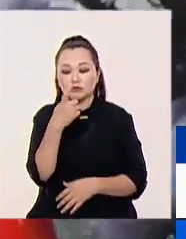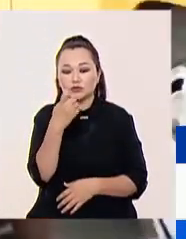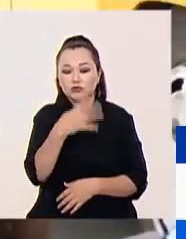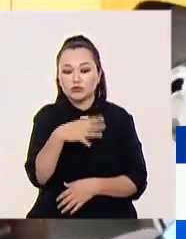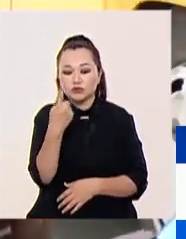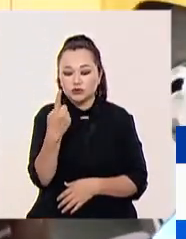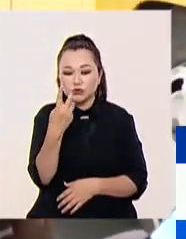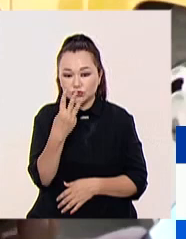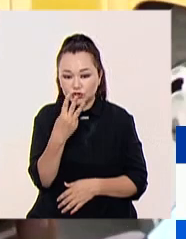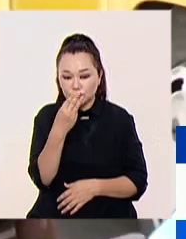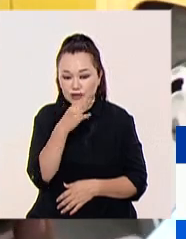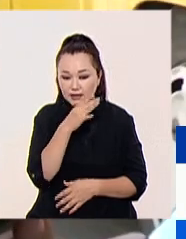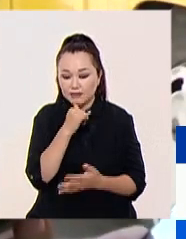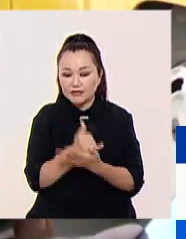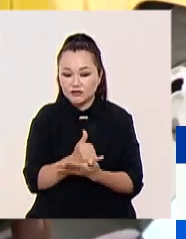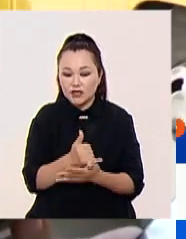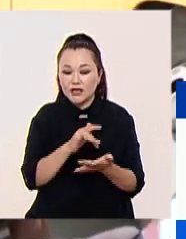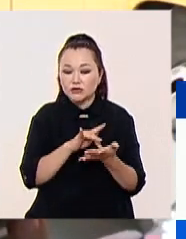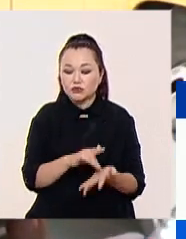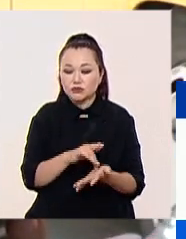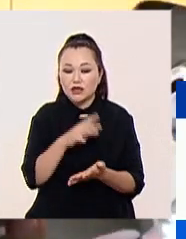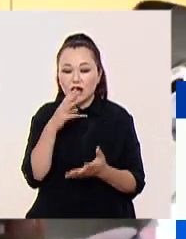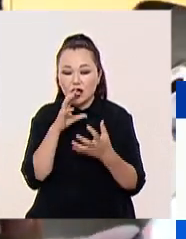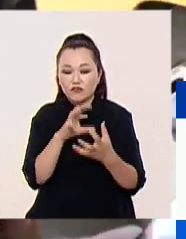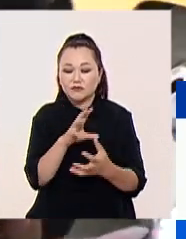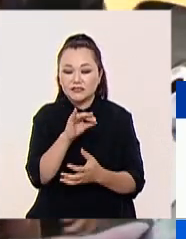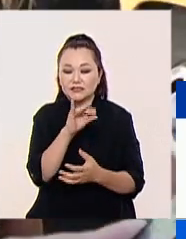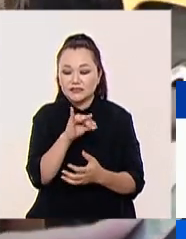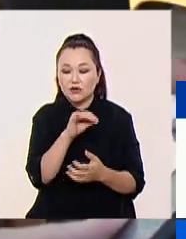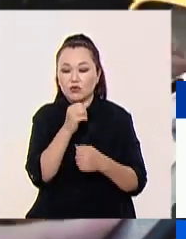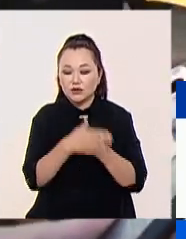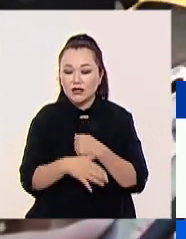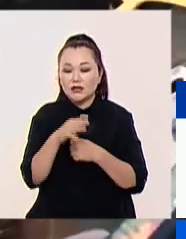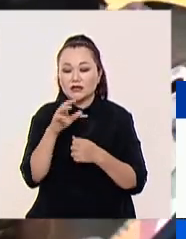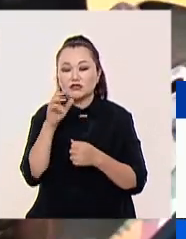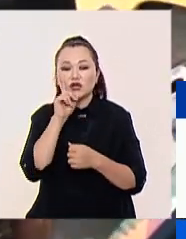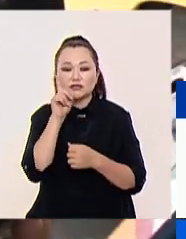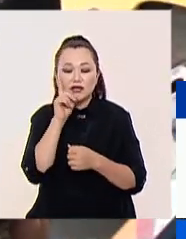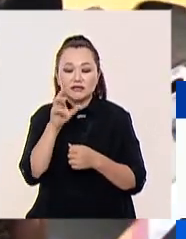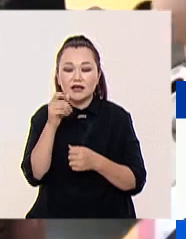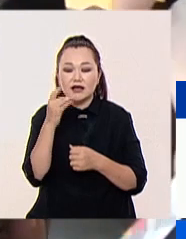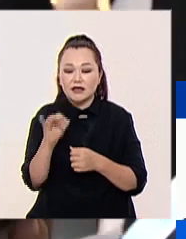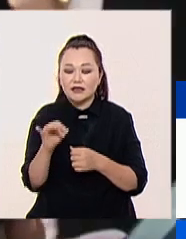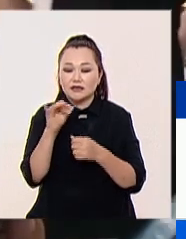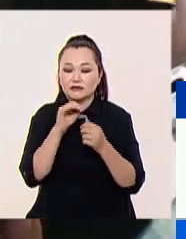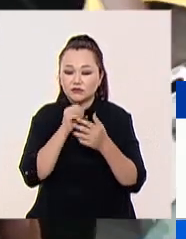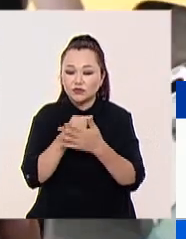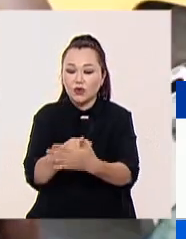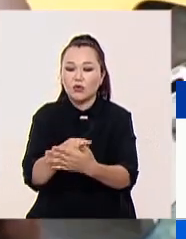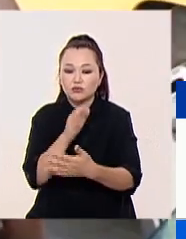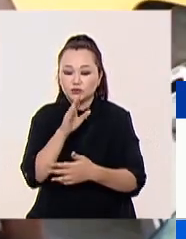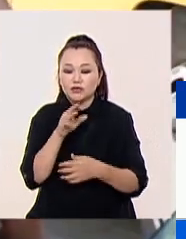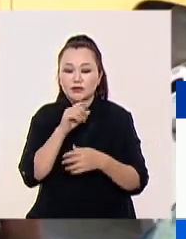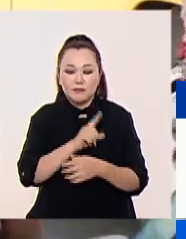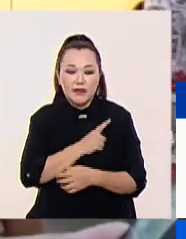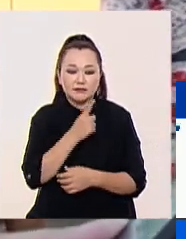жатыр. Экскурсиялық автобустар Сити орталықтан Гашетка Сити орталығы, Жастар сарайы бағыты бойынша қатынайды. Онда кәсіби гидтер